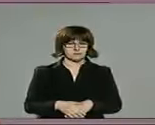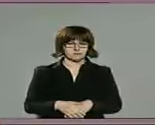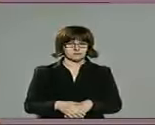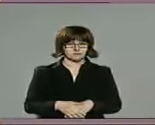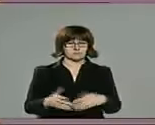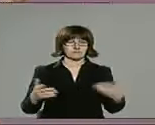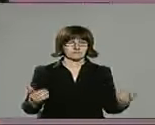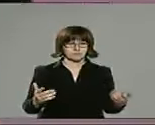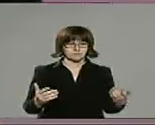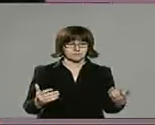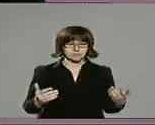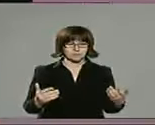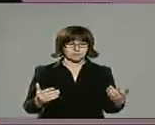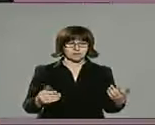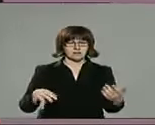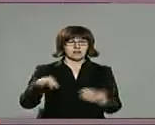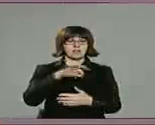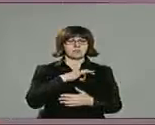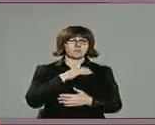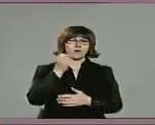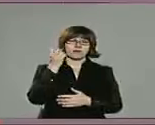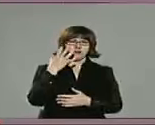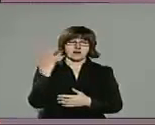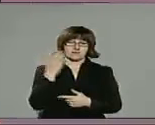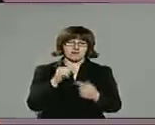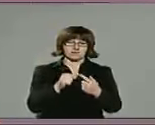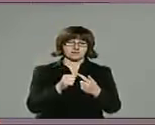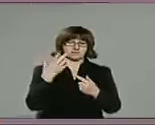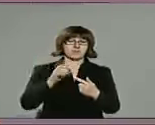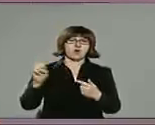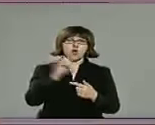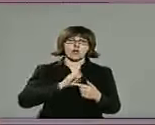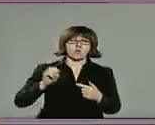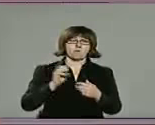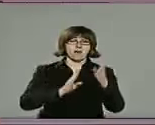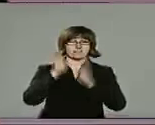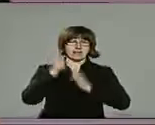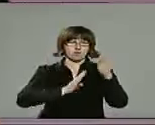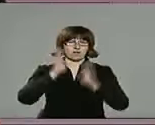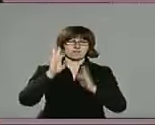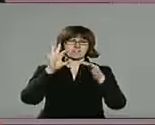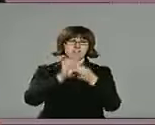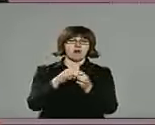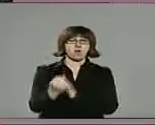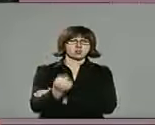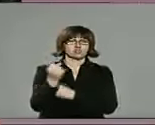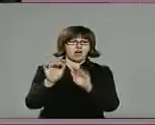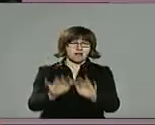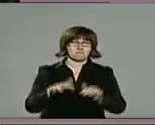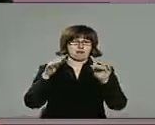Und übrigens, für uns ist doch klar, zu dieser europäischen Demokratie gehört auch ein starkes